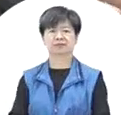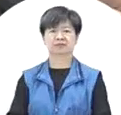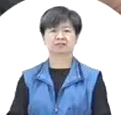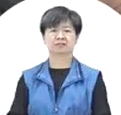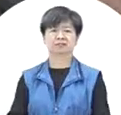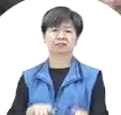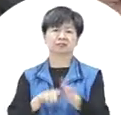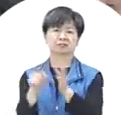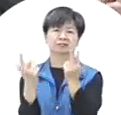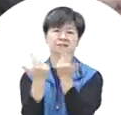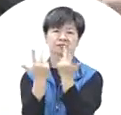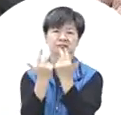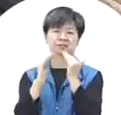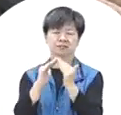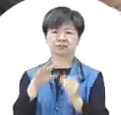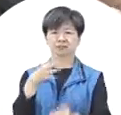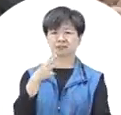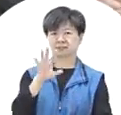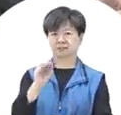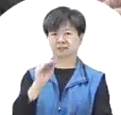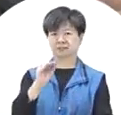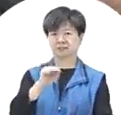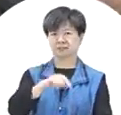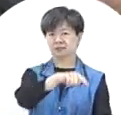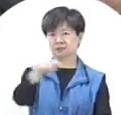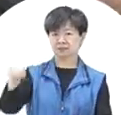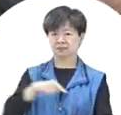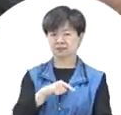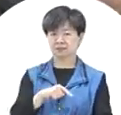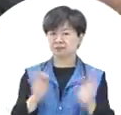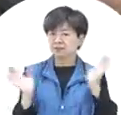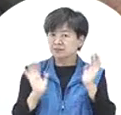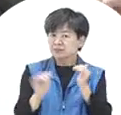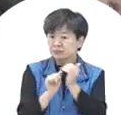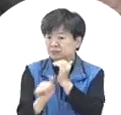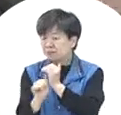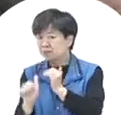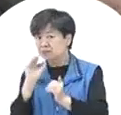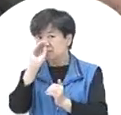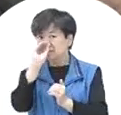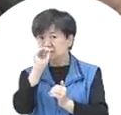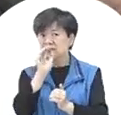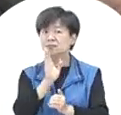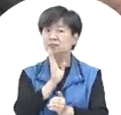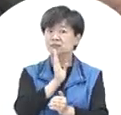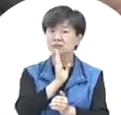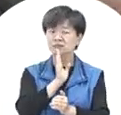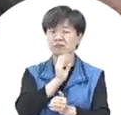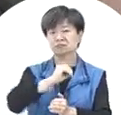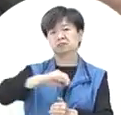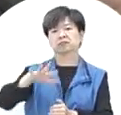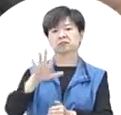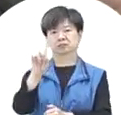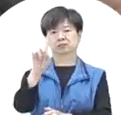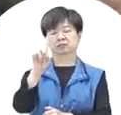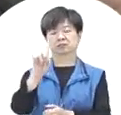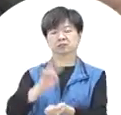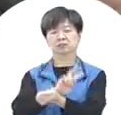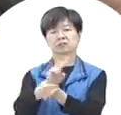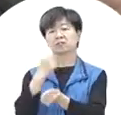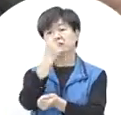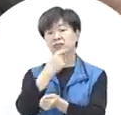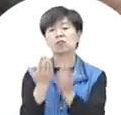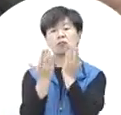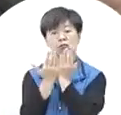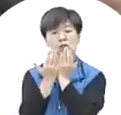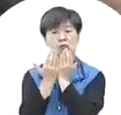市400万的人的所有的子弟啊，都是就是唯一只有这个学校可以读。所以你